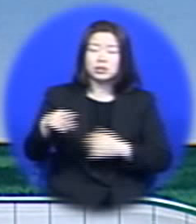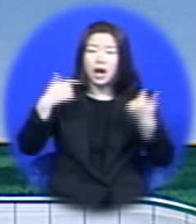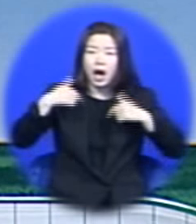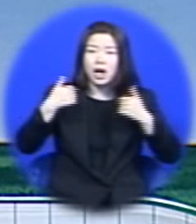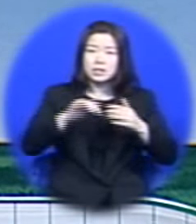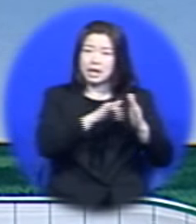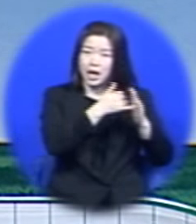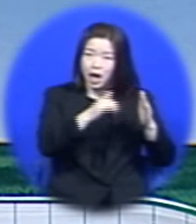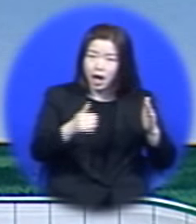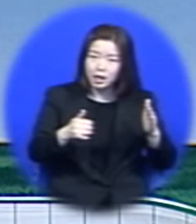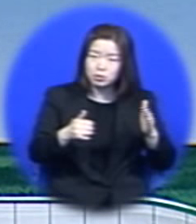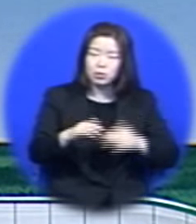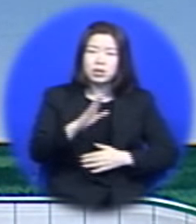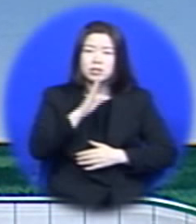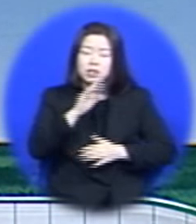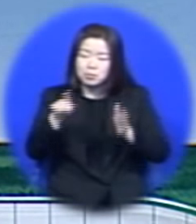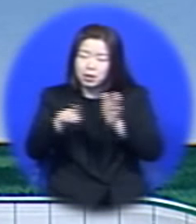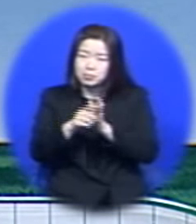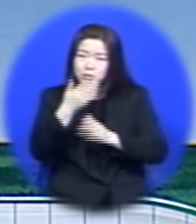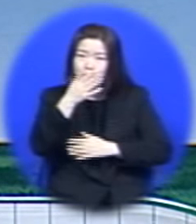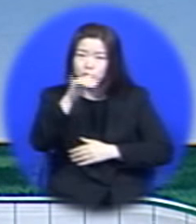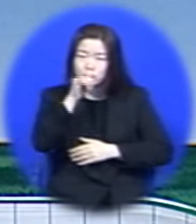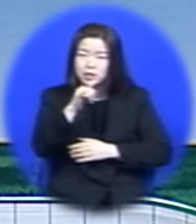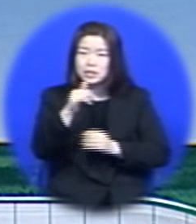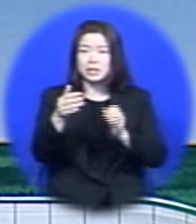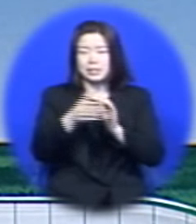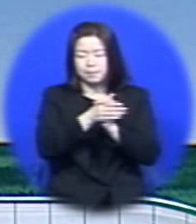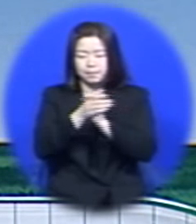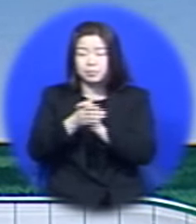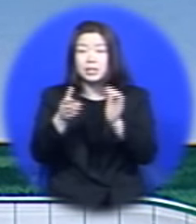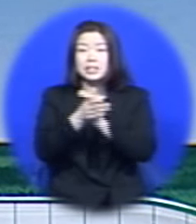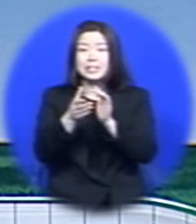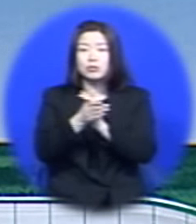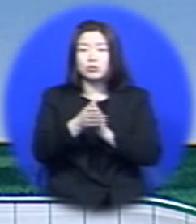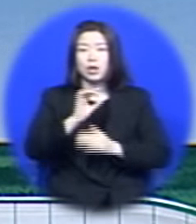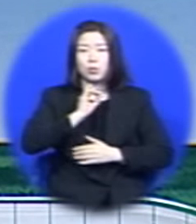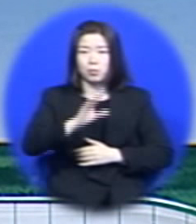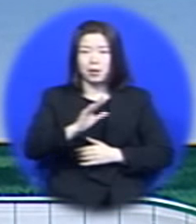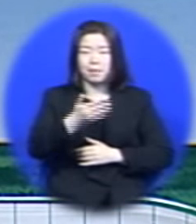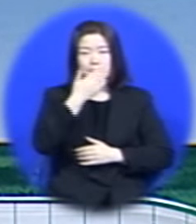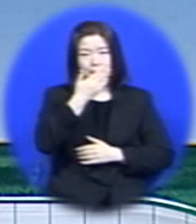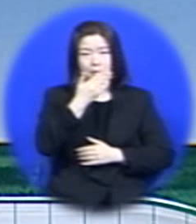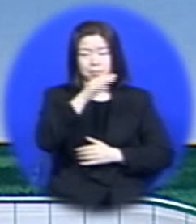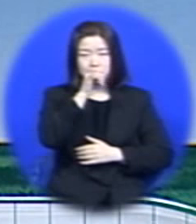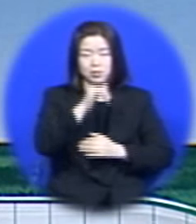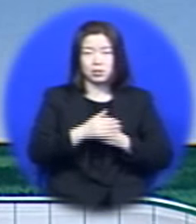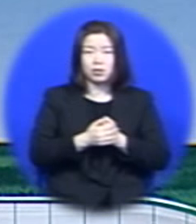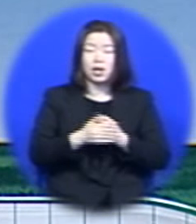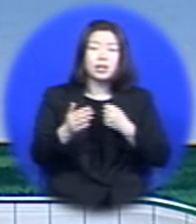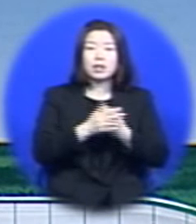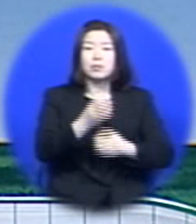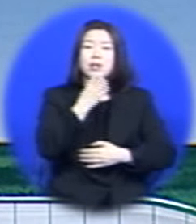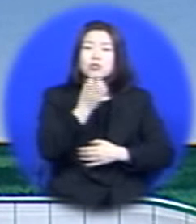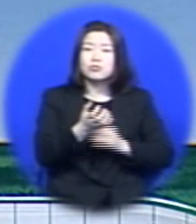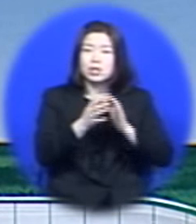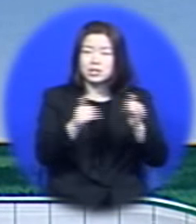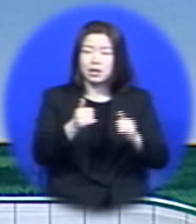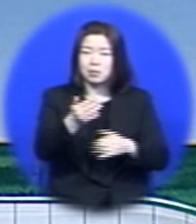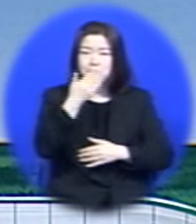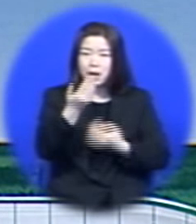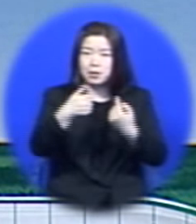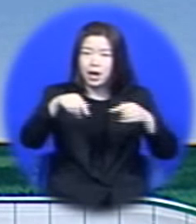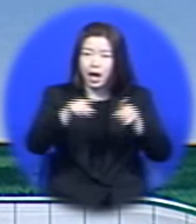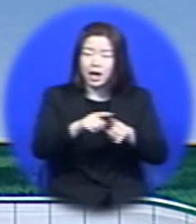가족들하고 그리고 정말 믿을 수 있는 친구들하고만 그렇게 밥을 먹습니다. 그래서 유대인들이 밥을 같이 먹자고 하는